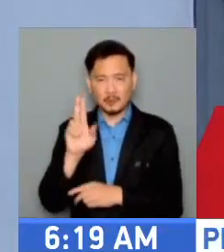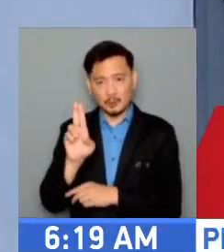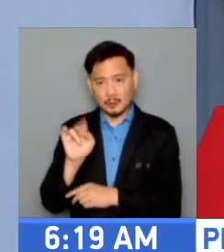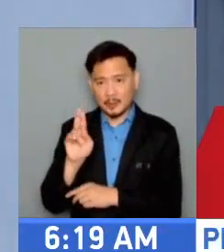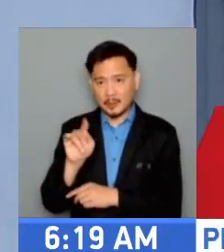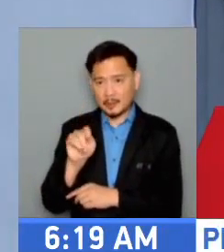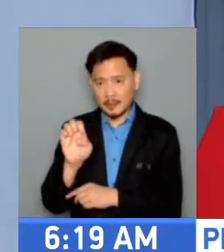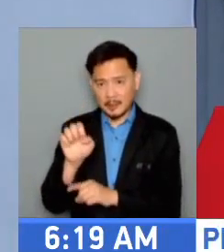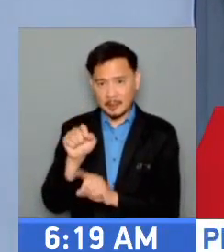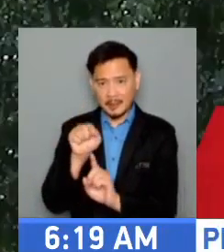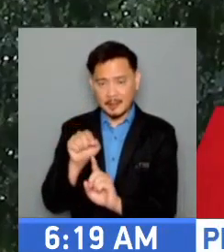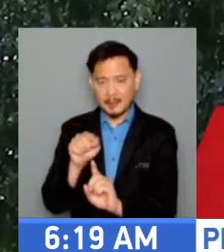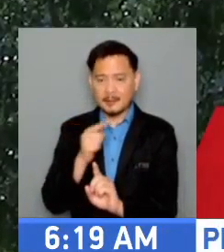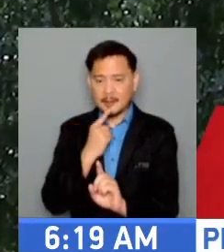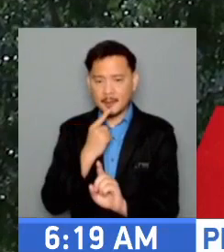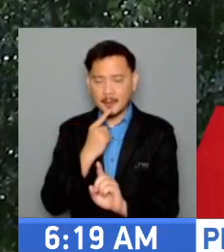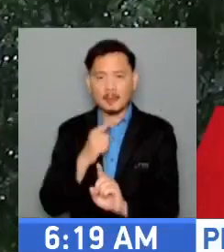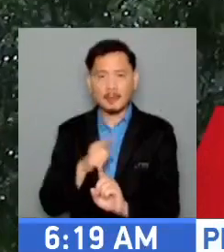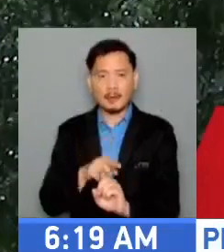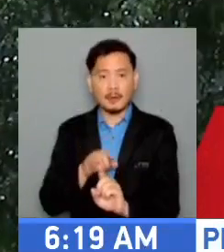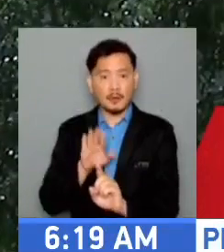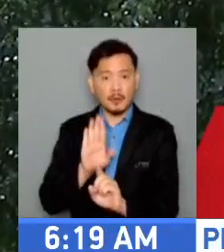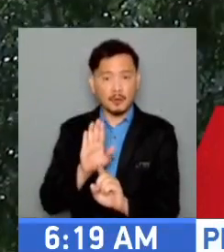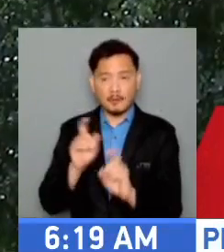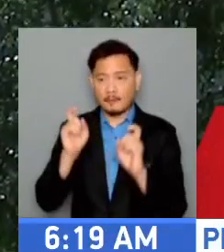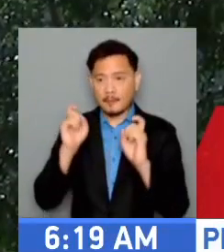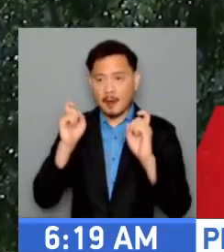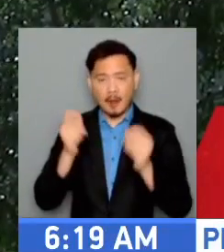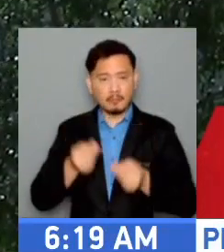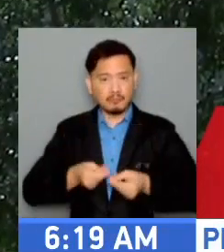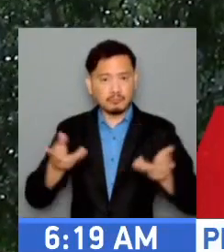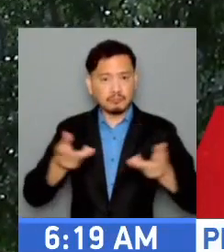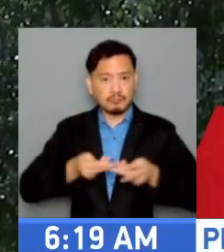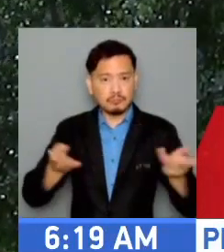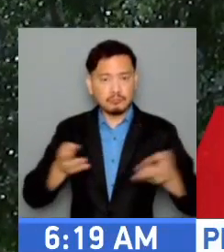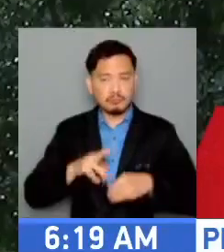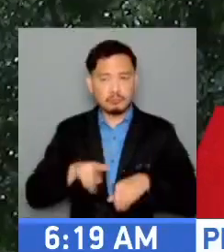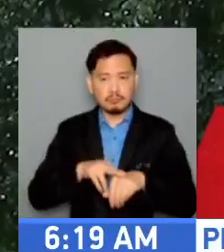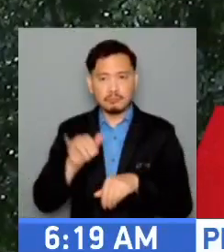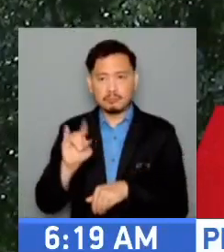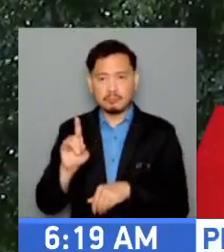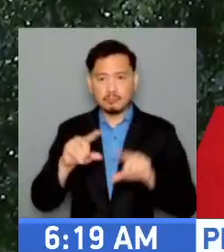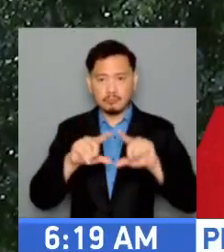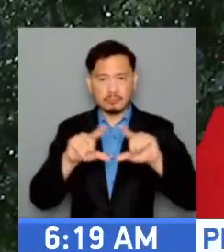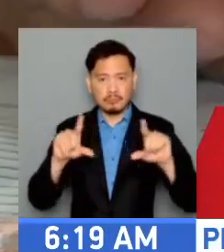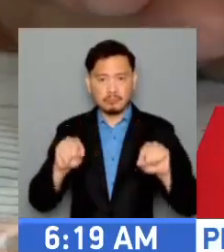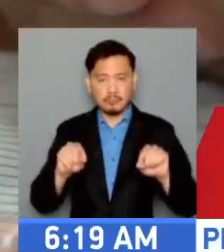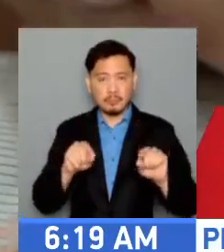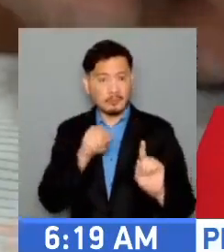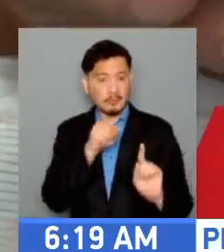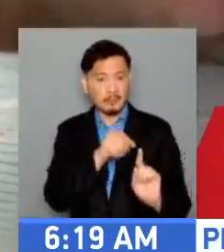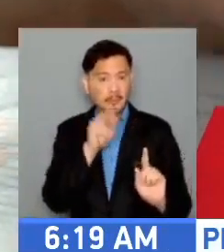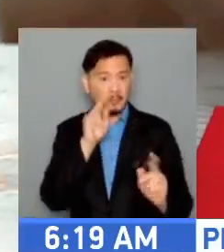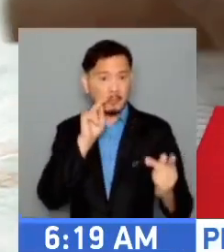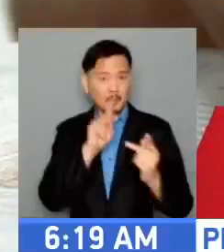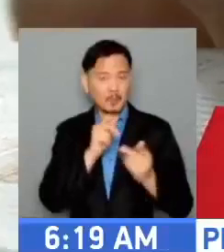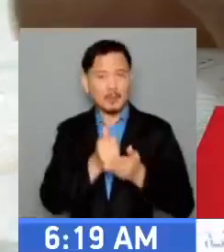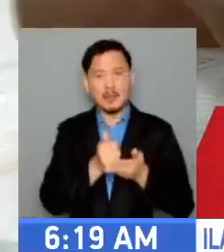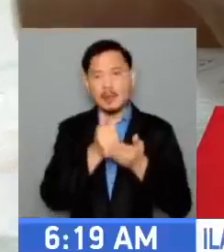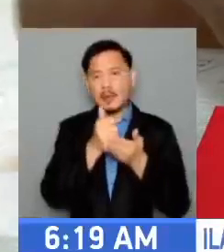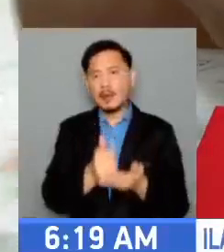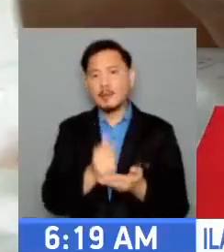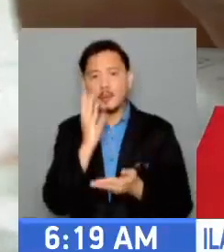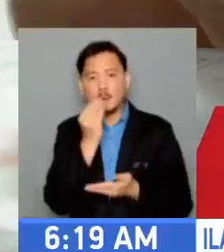ang distribusyon ng mga national ID. Makakatulong daw ang national ID para malaman kung sino ang dapat bigyan ng financial assistance.